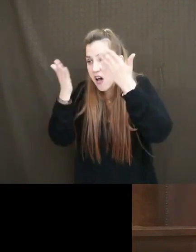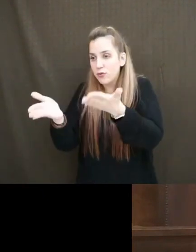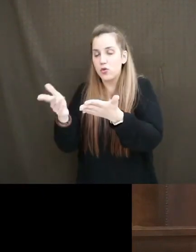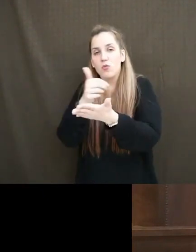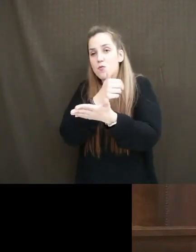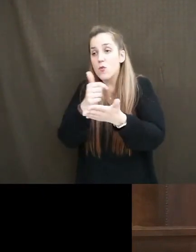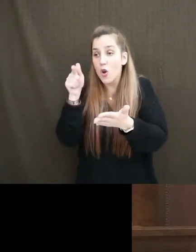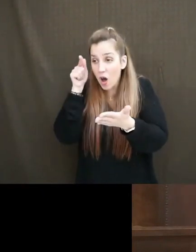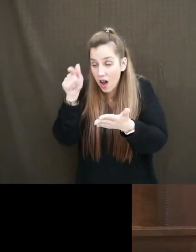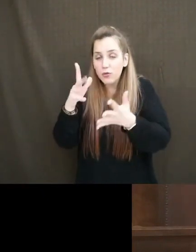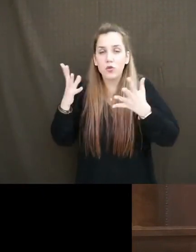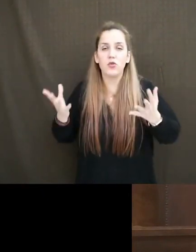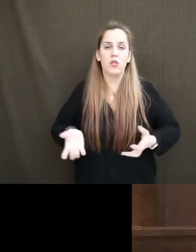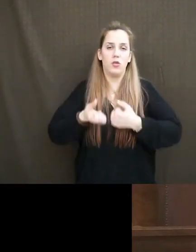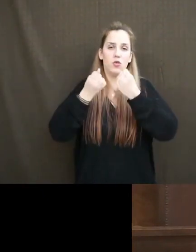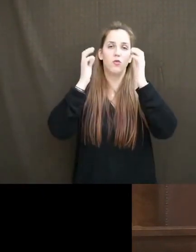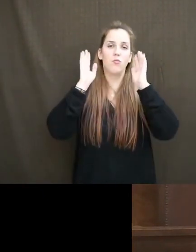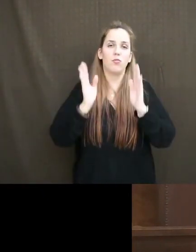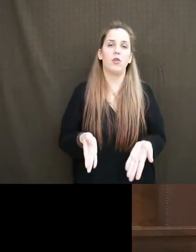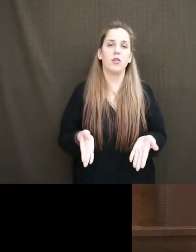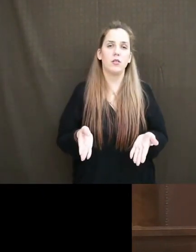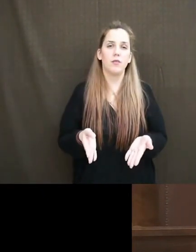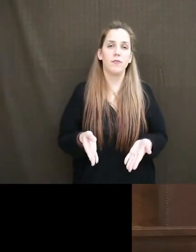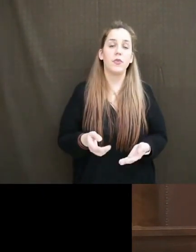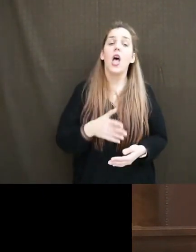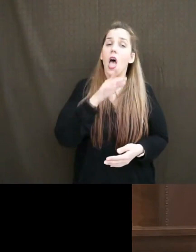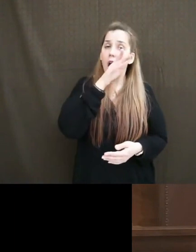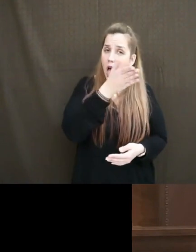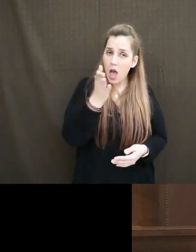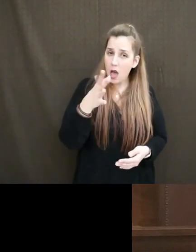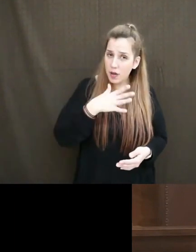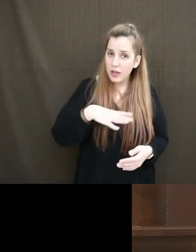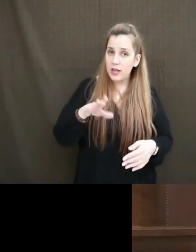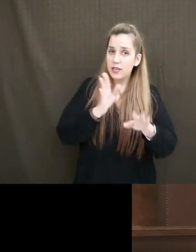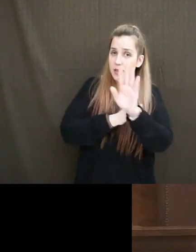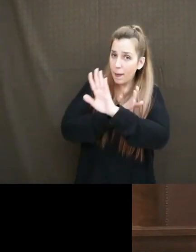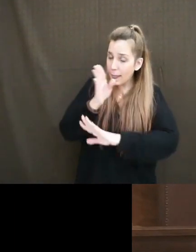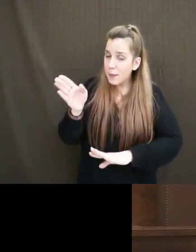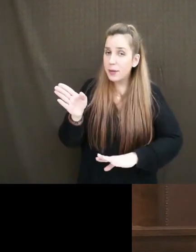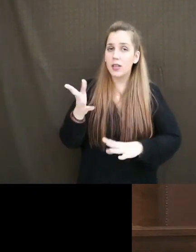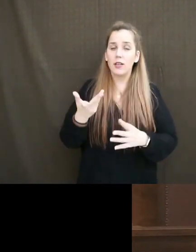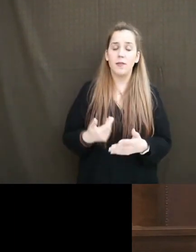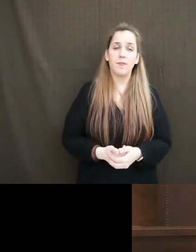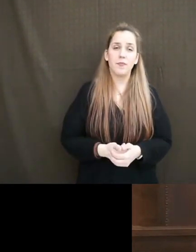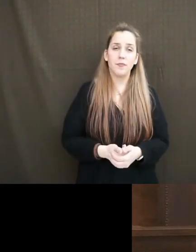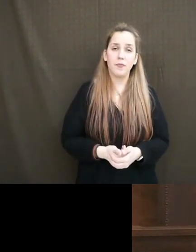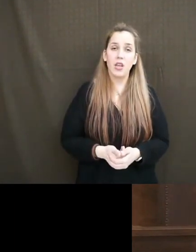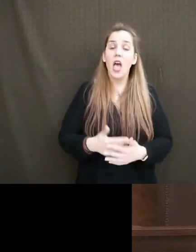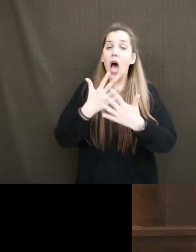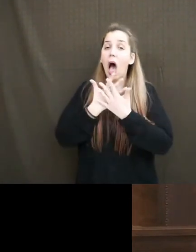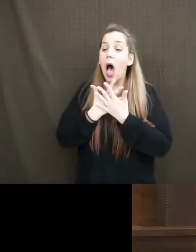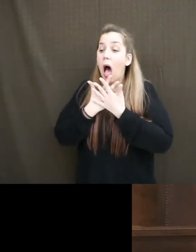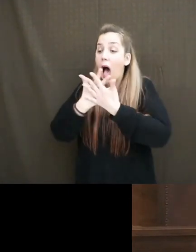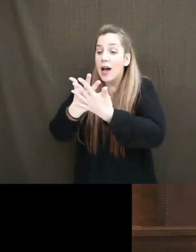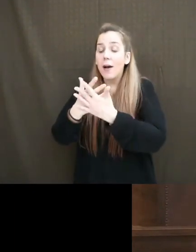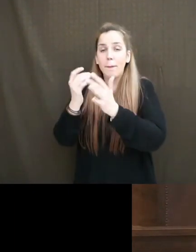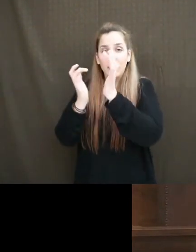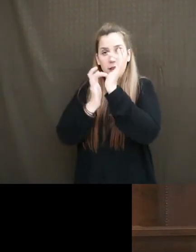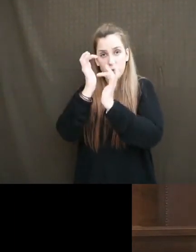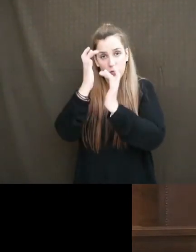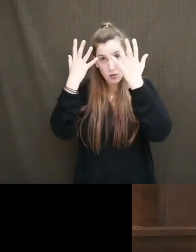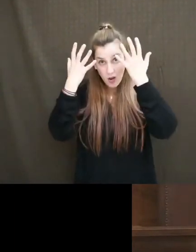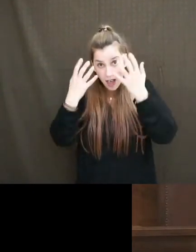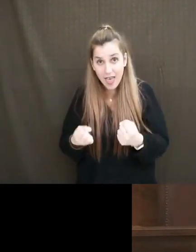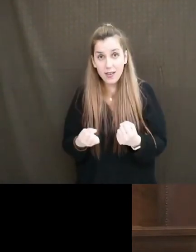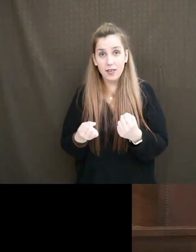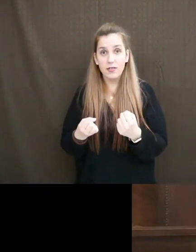Ζήτησε από το Θεό να σου δώσει αγάπη για το Χριστό και αγάπη